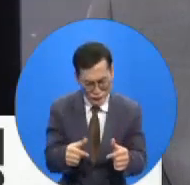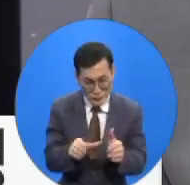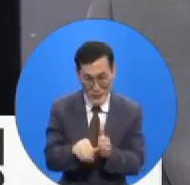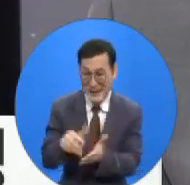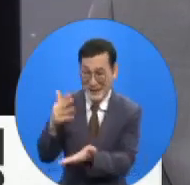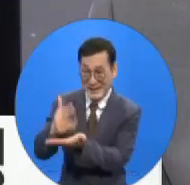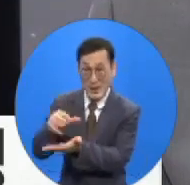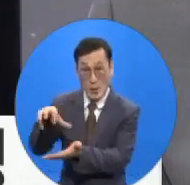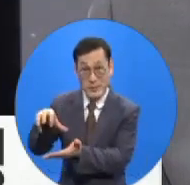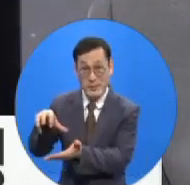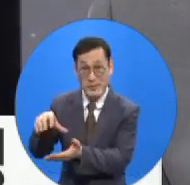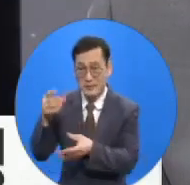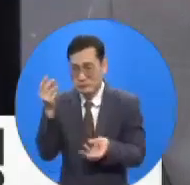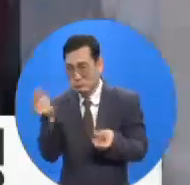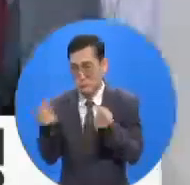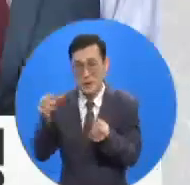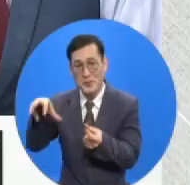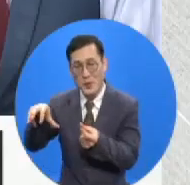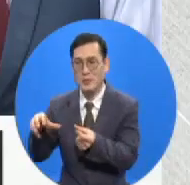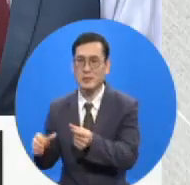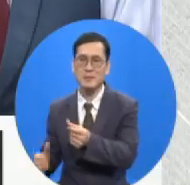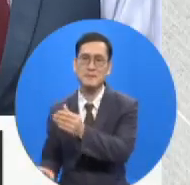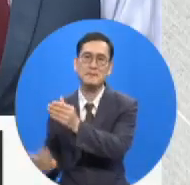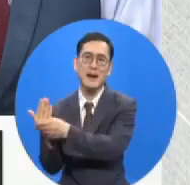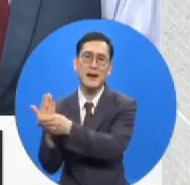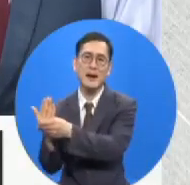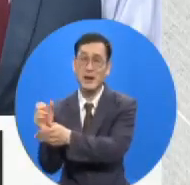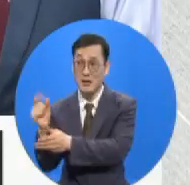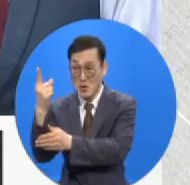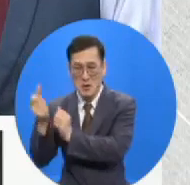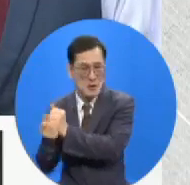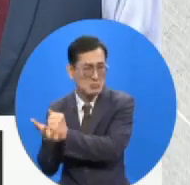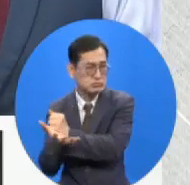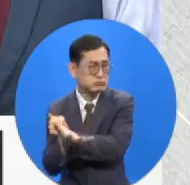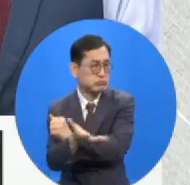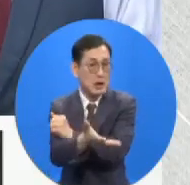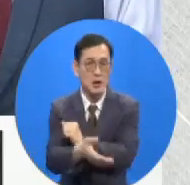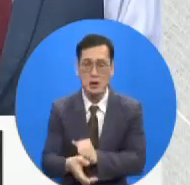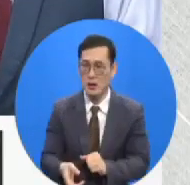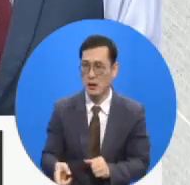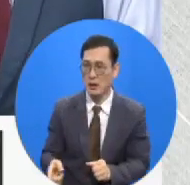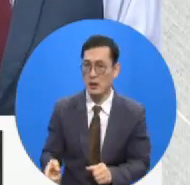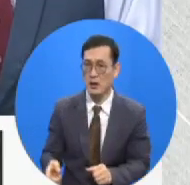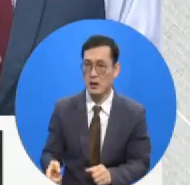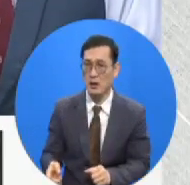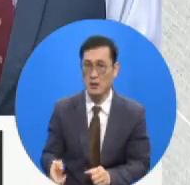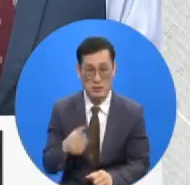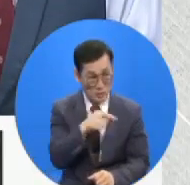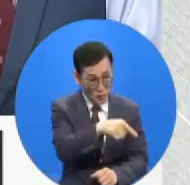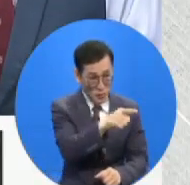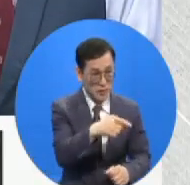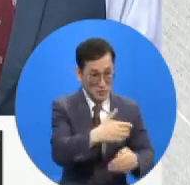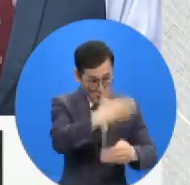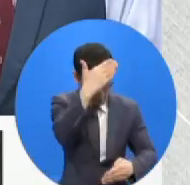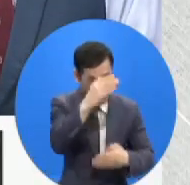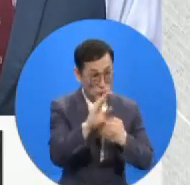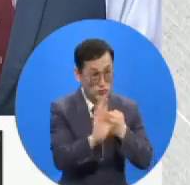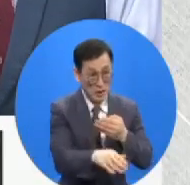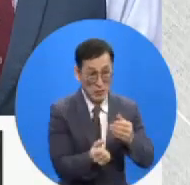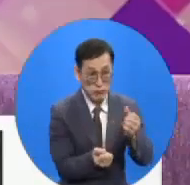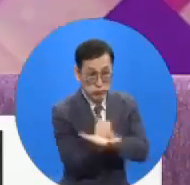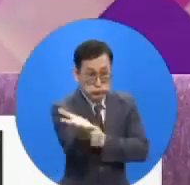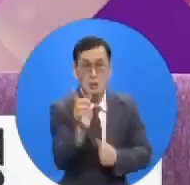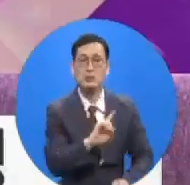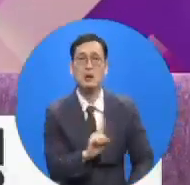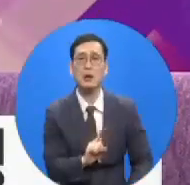클럽의 집단 감염이 지금 대한민국에 엄청난 위기를 초래했던 점 왜 서울시가 이런 생각을 안 하는지 저는 잘 이해가 되지 않습니다. 그렇군요. 박용진 의원님